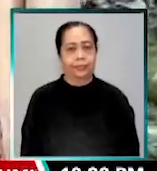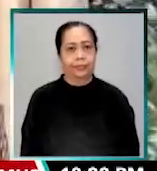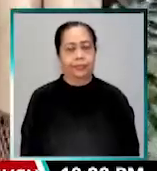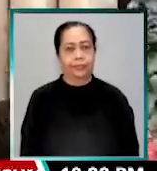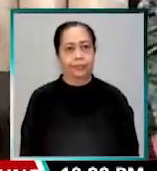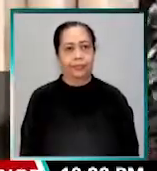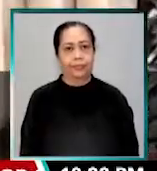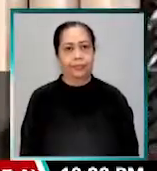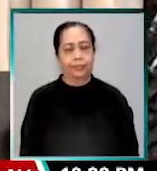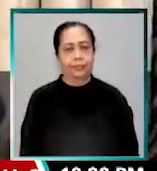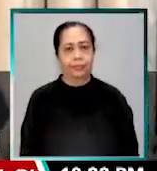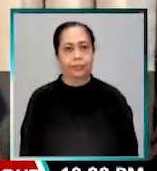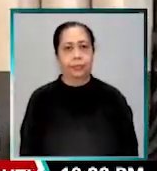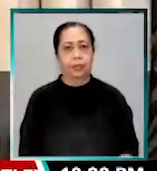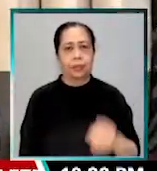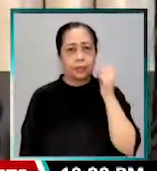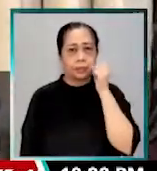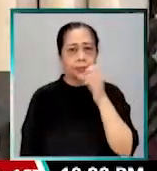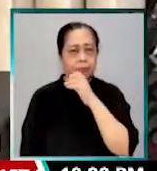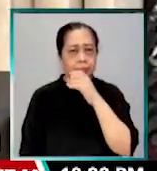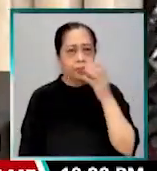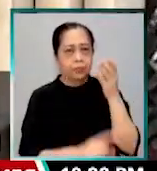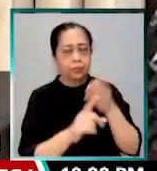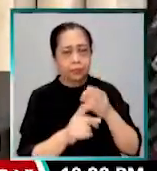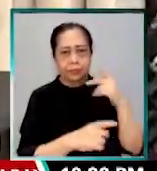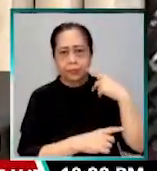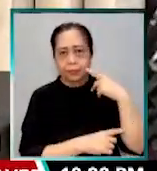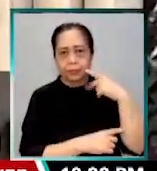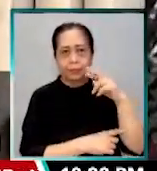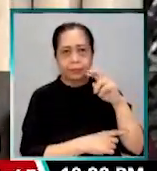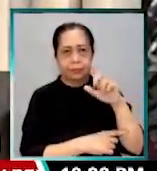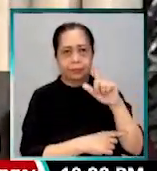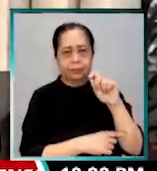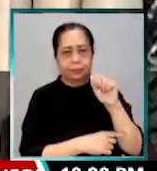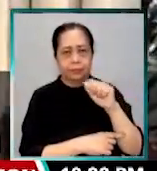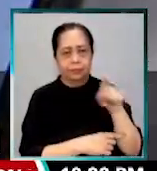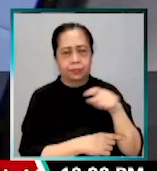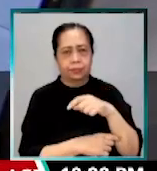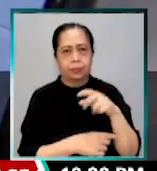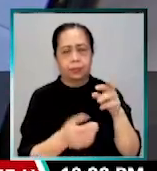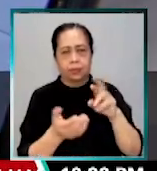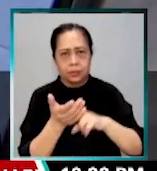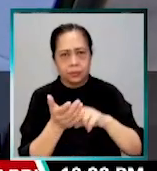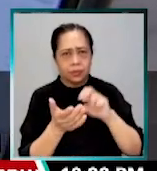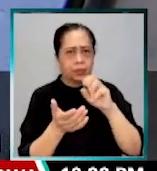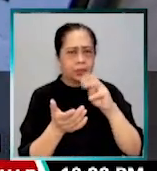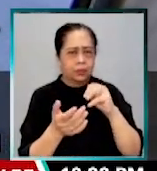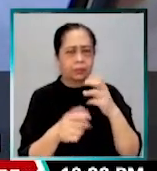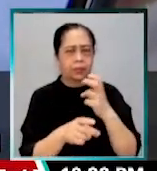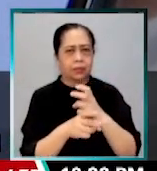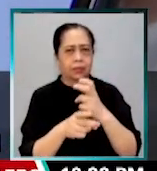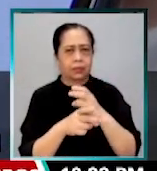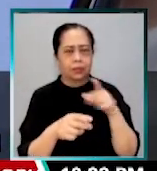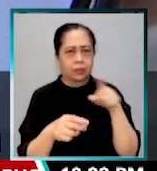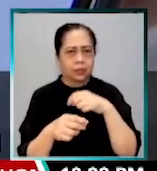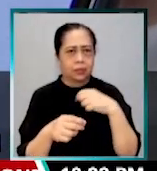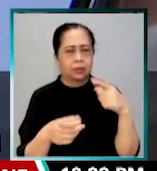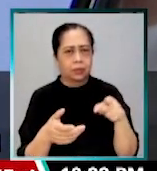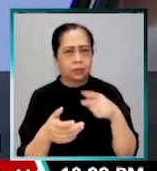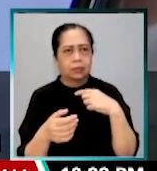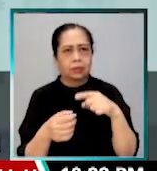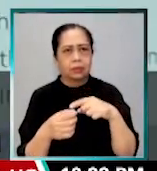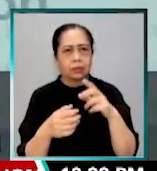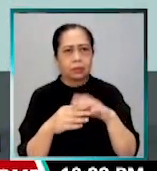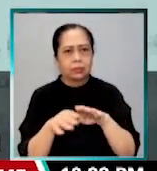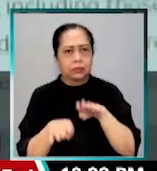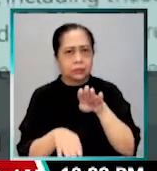Hirap ang senior citizen na si Merlita na i-register ang ginagamit niyang SIM card. Nasa wikang Ingles kasi ang mahakbang para